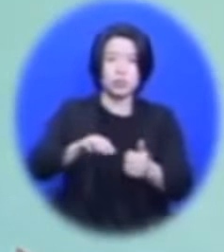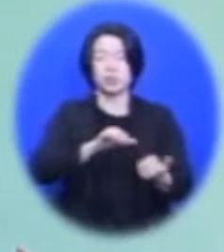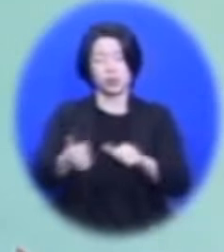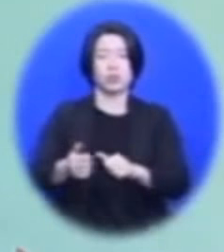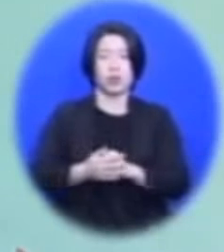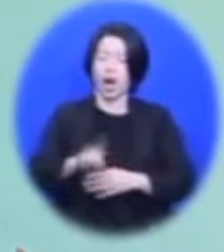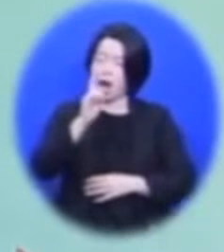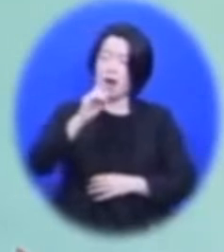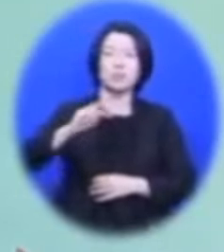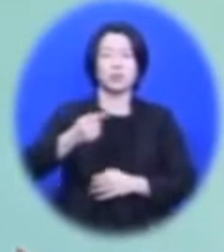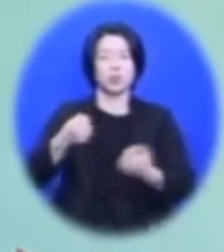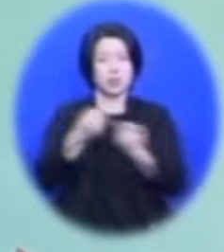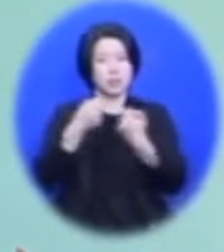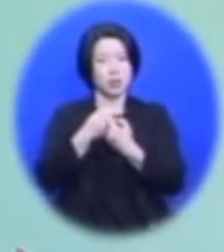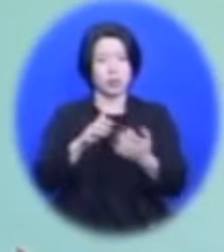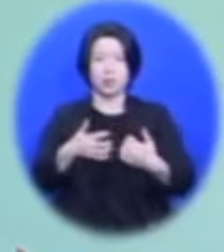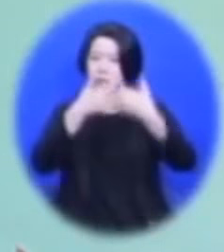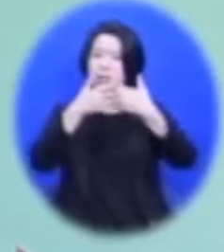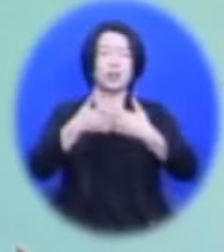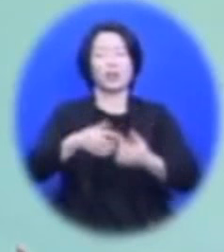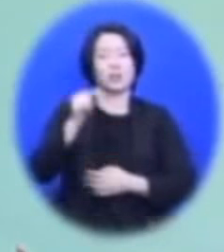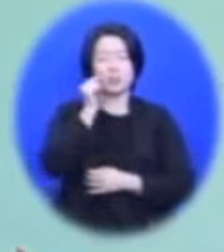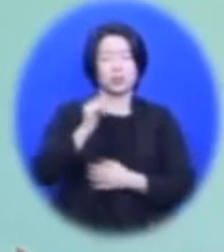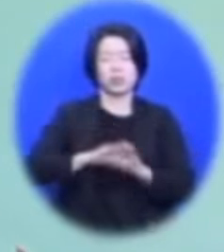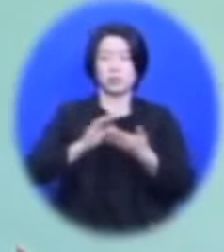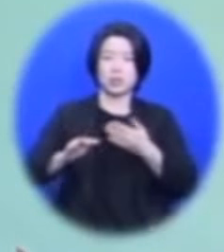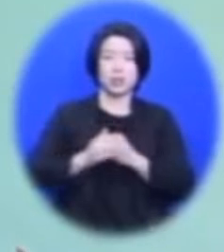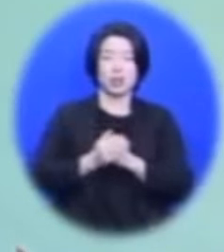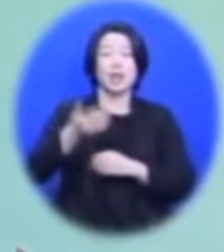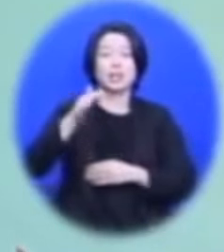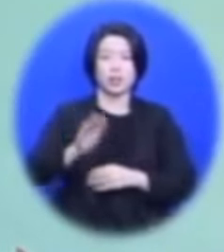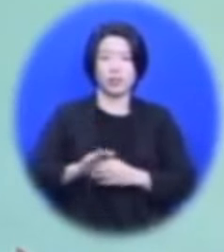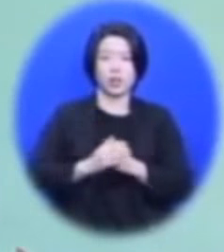번도 싸워보거나 대항해보지도 못했단 말이에요. 그런데